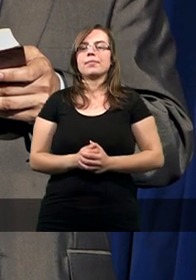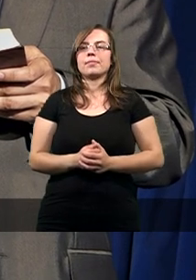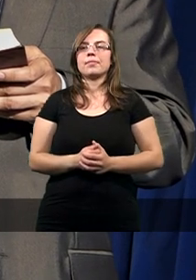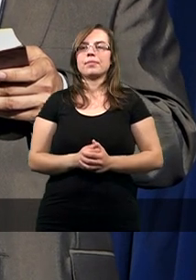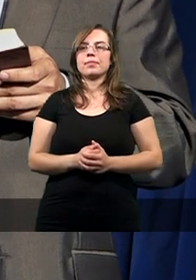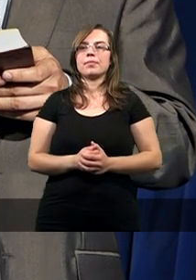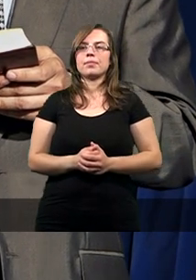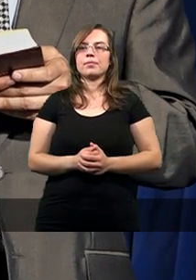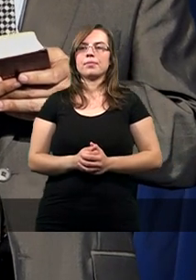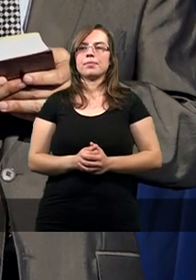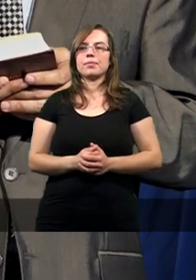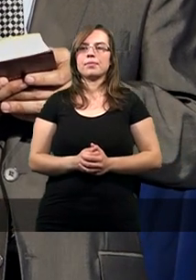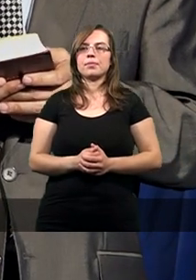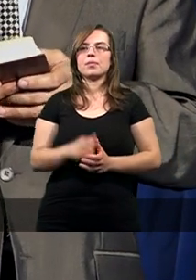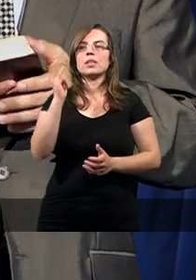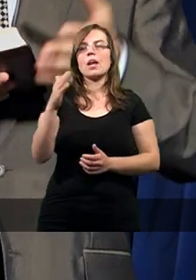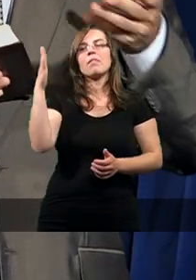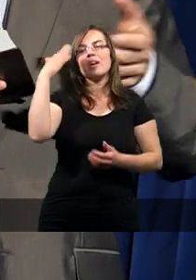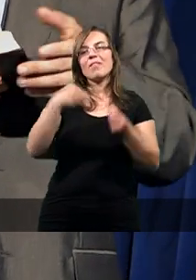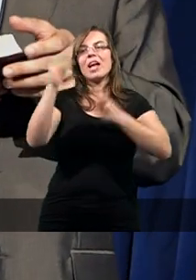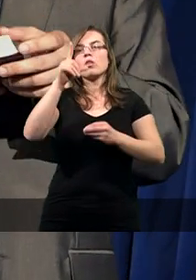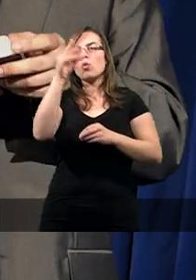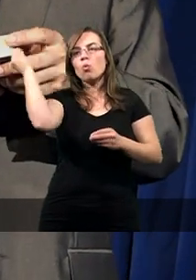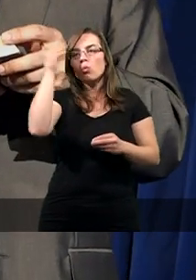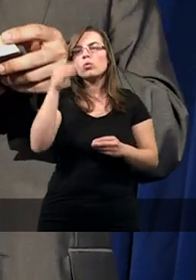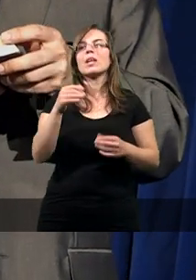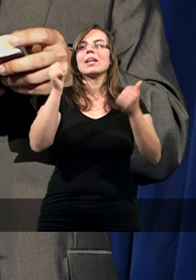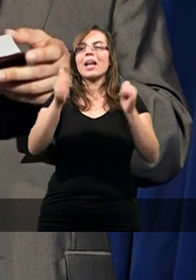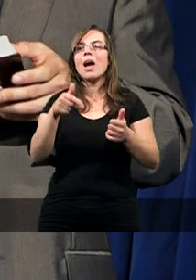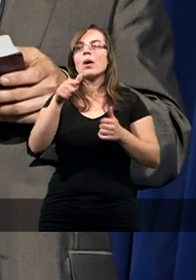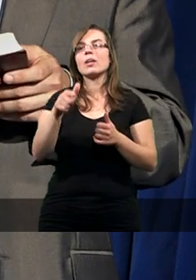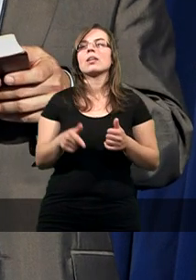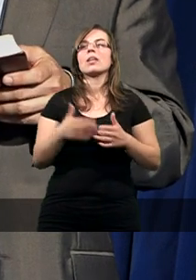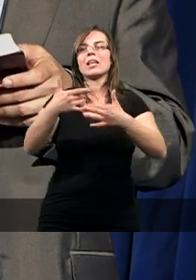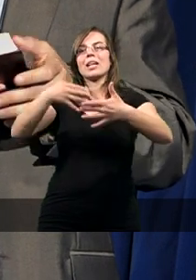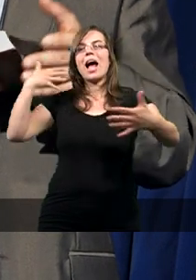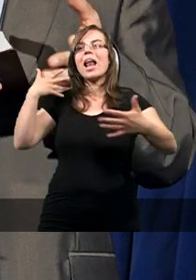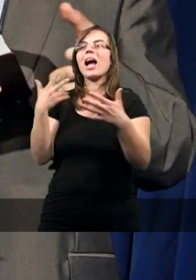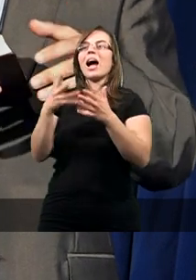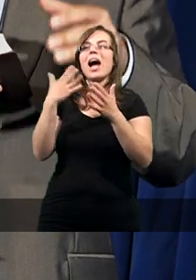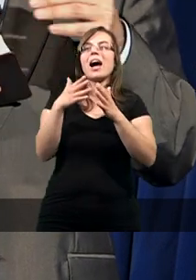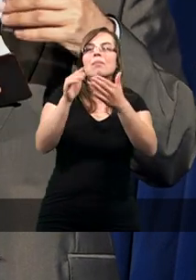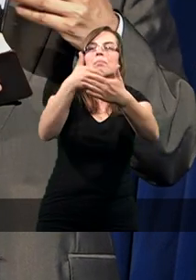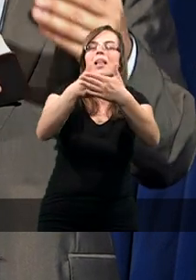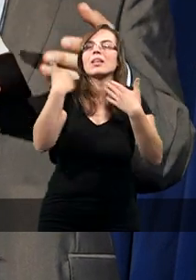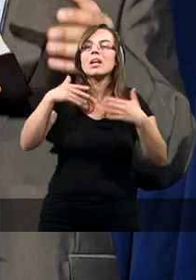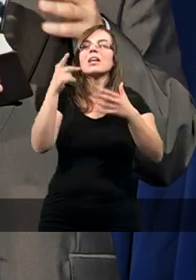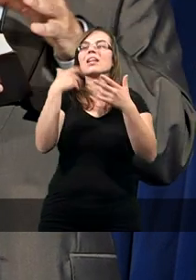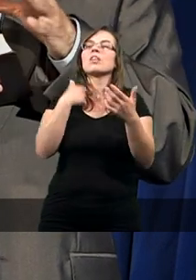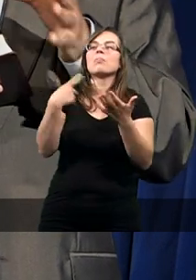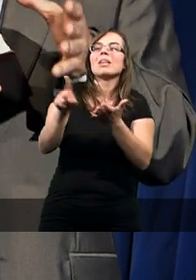off, not wanting to be associated with Jesus. I większość uczniów stała z daleka, nie ryzykując, aby przypadkiem ich